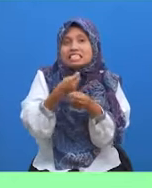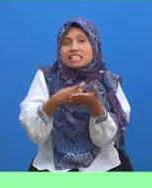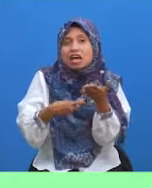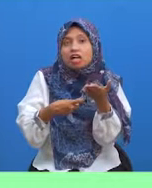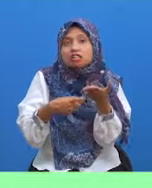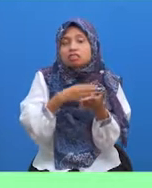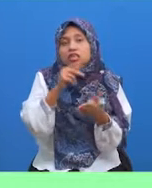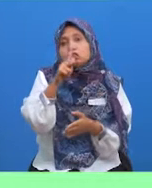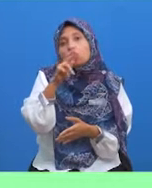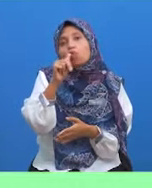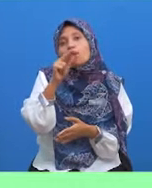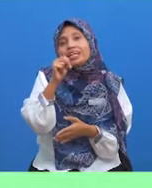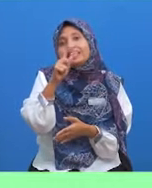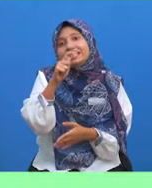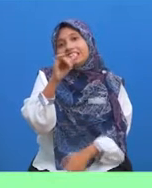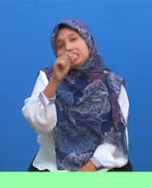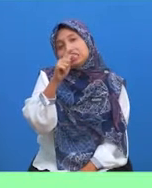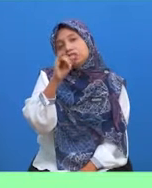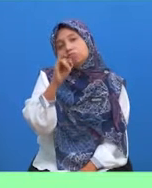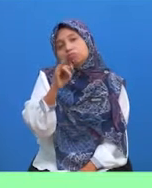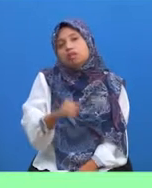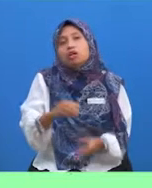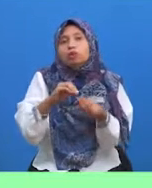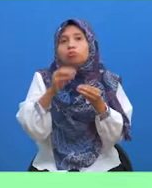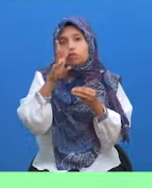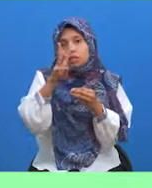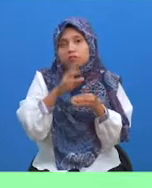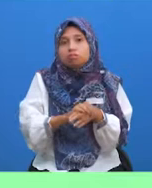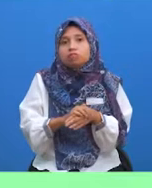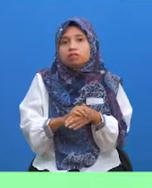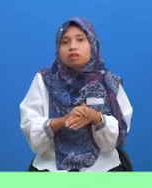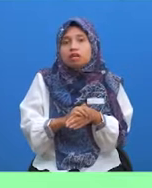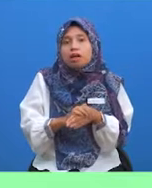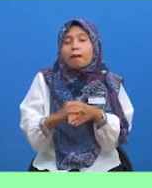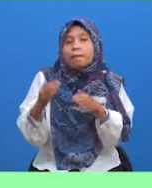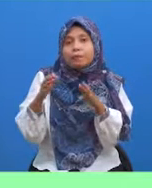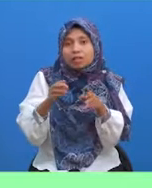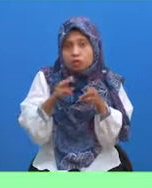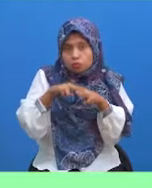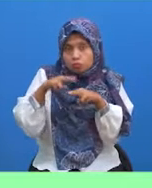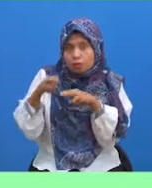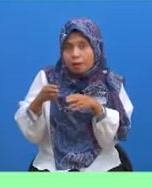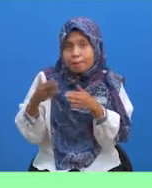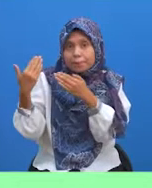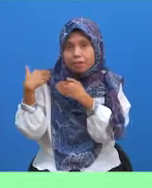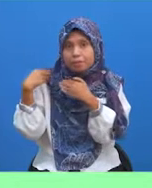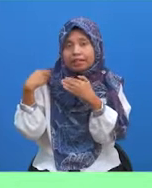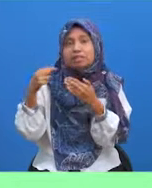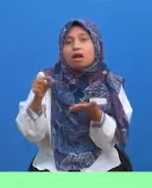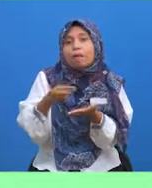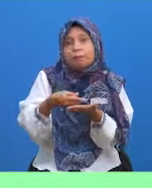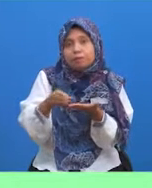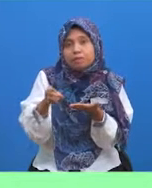kuantiti yang keenam kedudukan beban pengguna dan yang